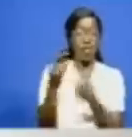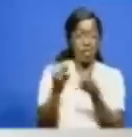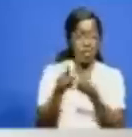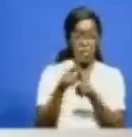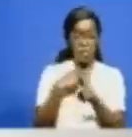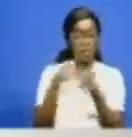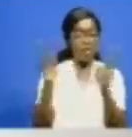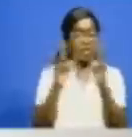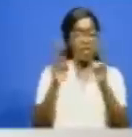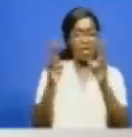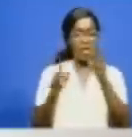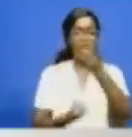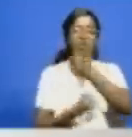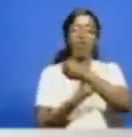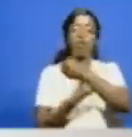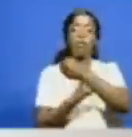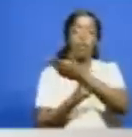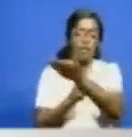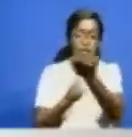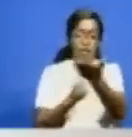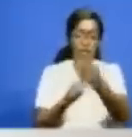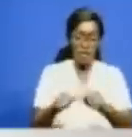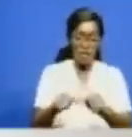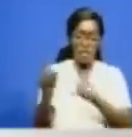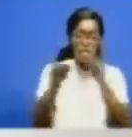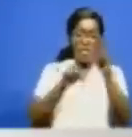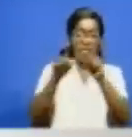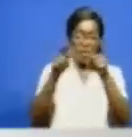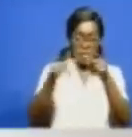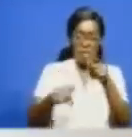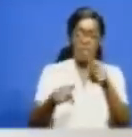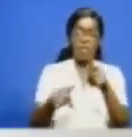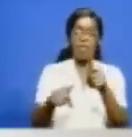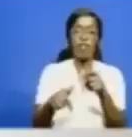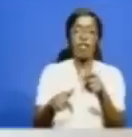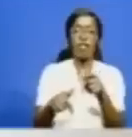niko tayari kuwashika mkono tuendelee safari hii